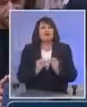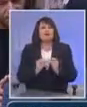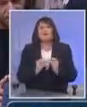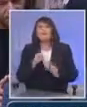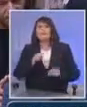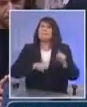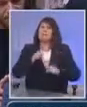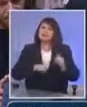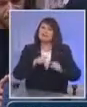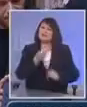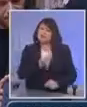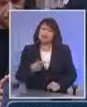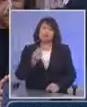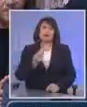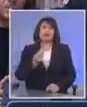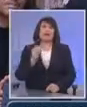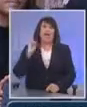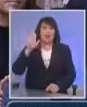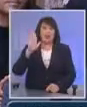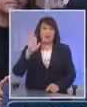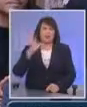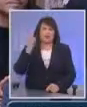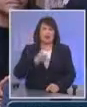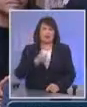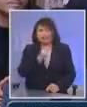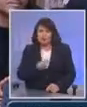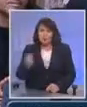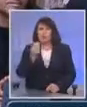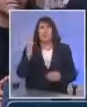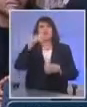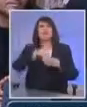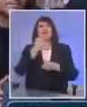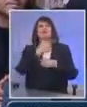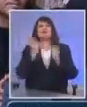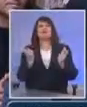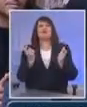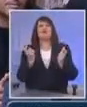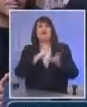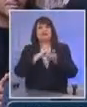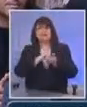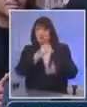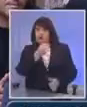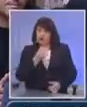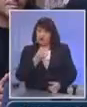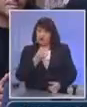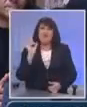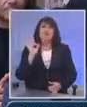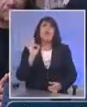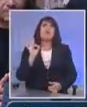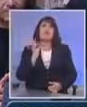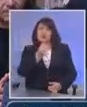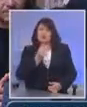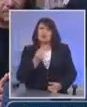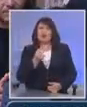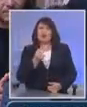ορισμένες φορές πολύ περισσότερα από τα Ελληνόπουλα που φοιτούν στα σχολεία μας, λέγει ο Σύλλογος των Γονέων της Φιλιππιάδας.